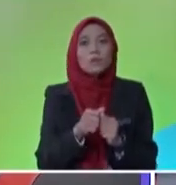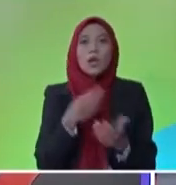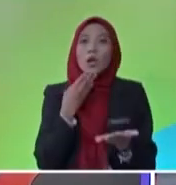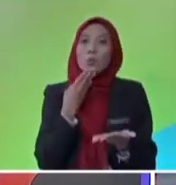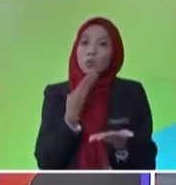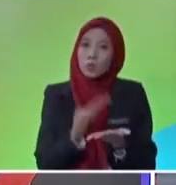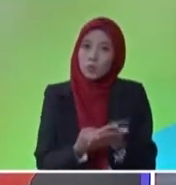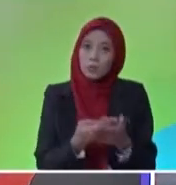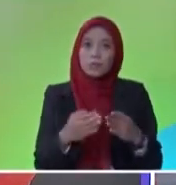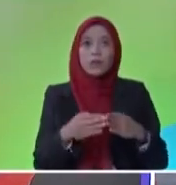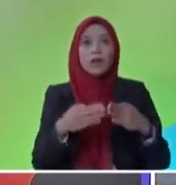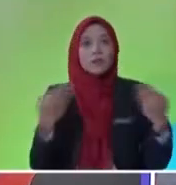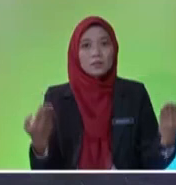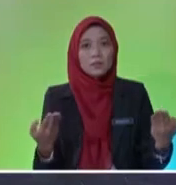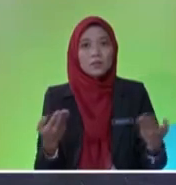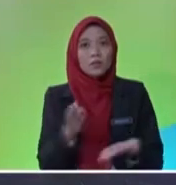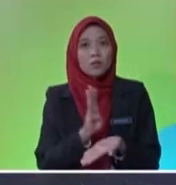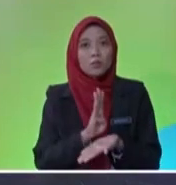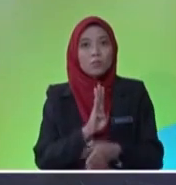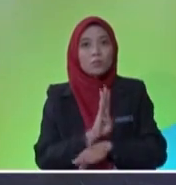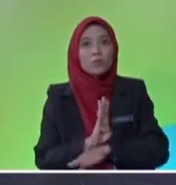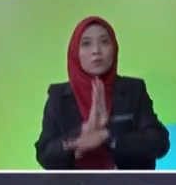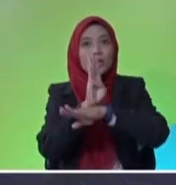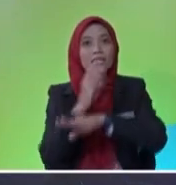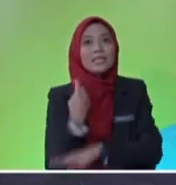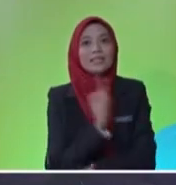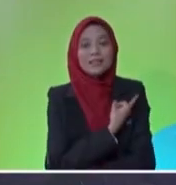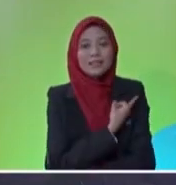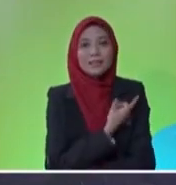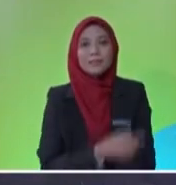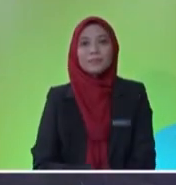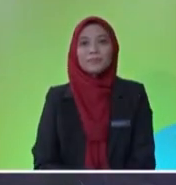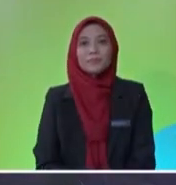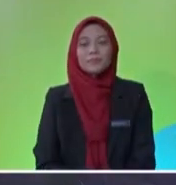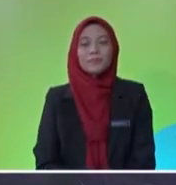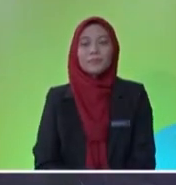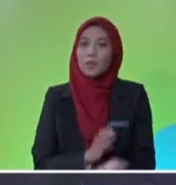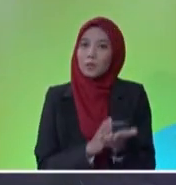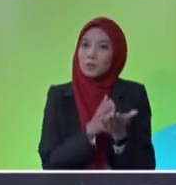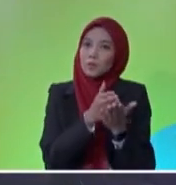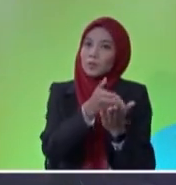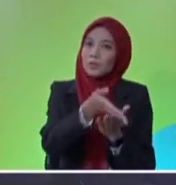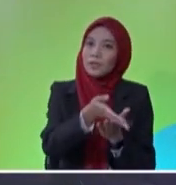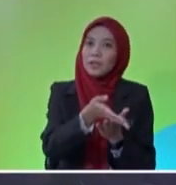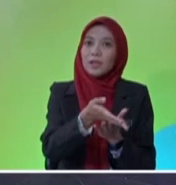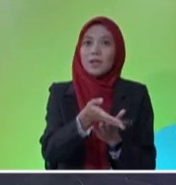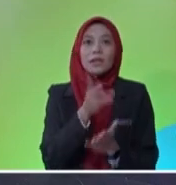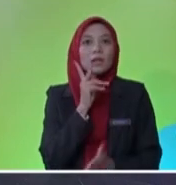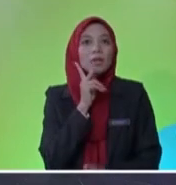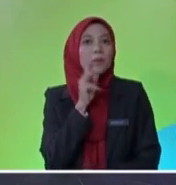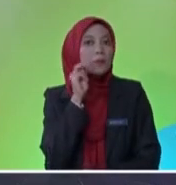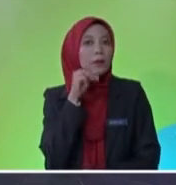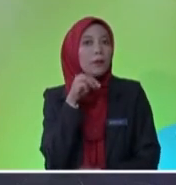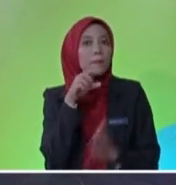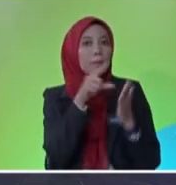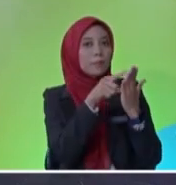base budaye Laila Syaikh seterusnya irihati